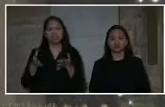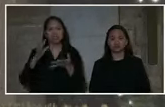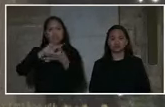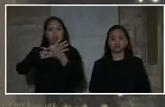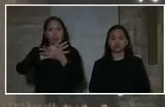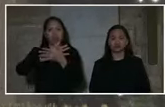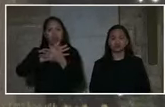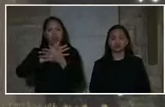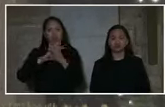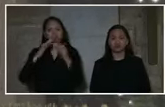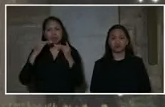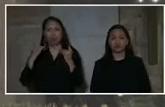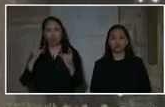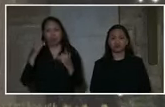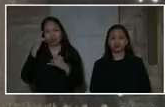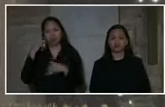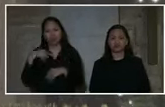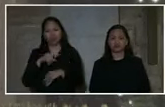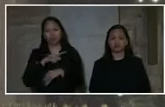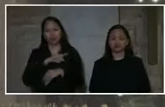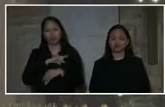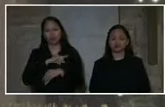lahat.